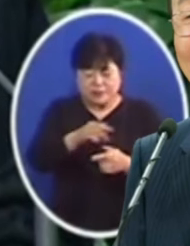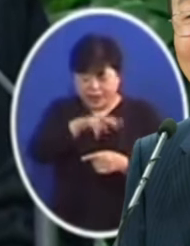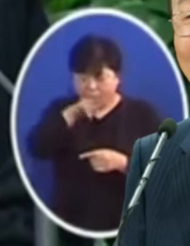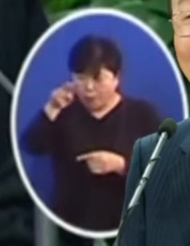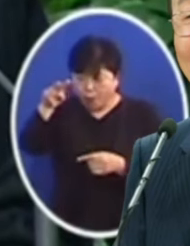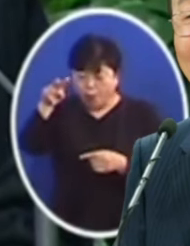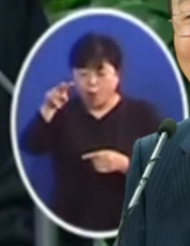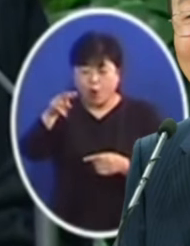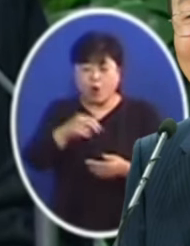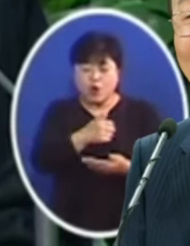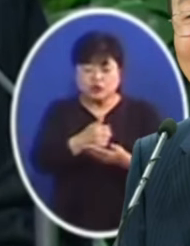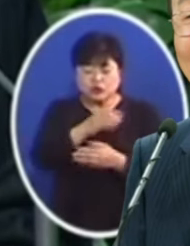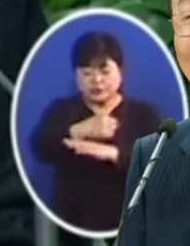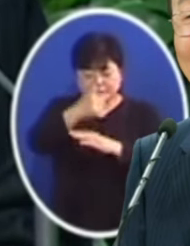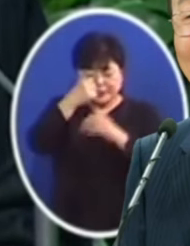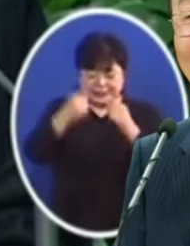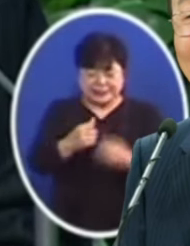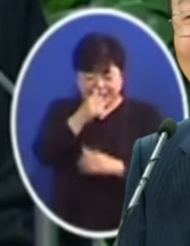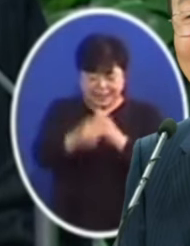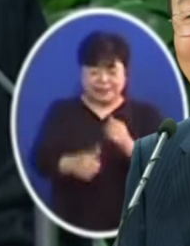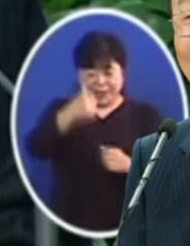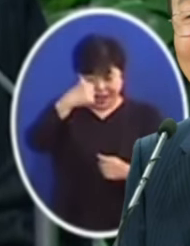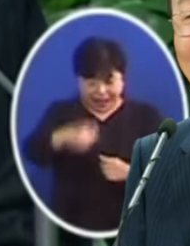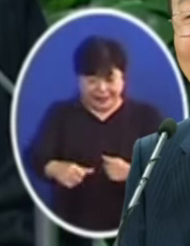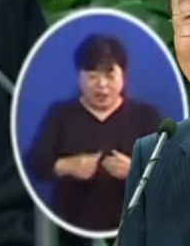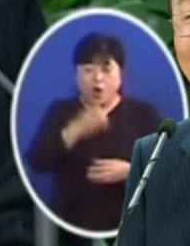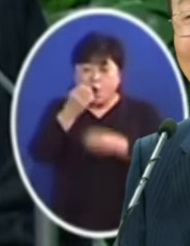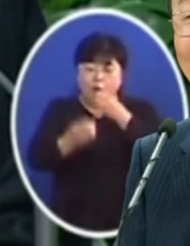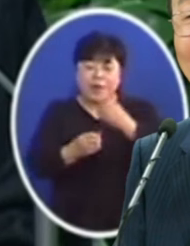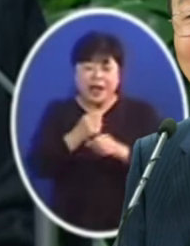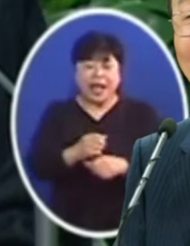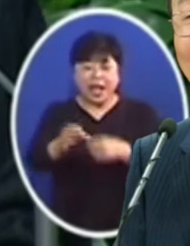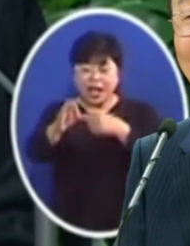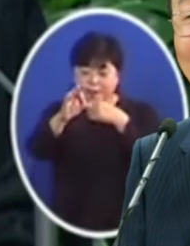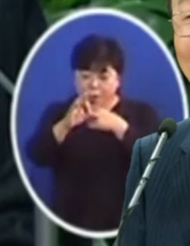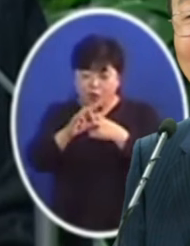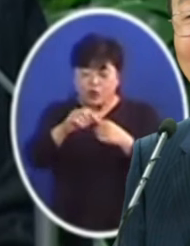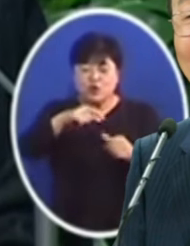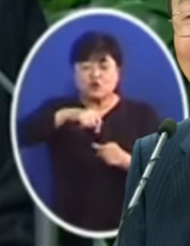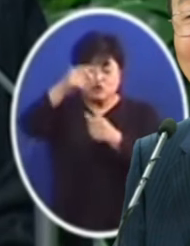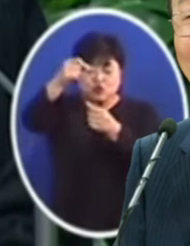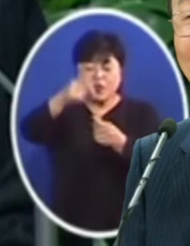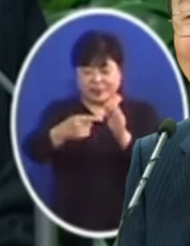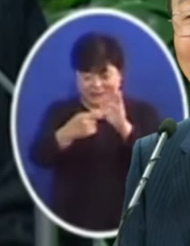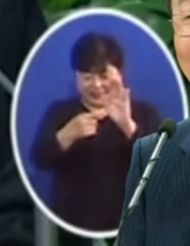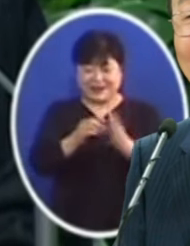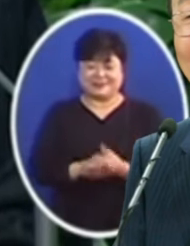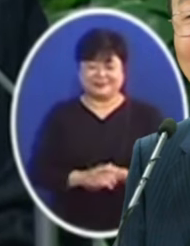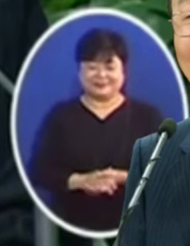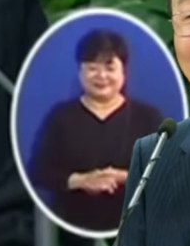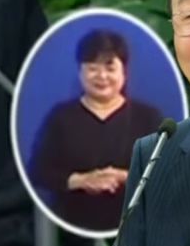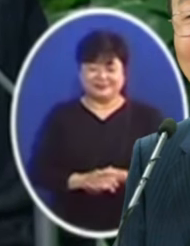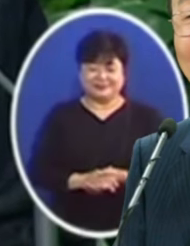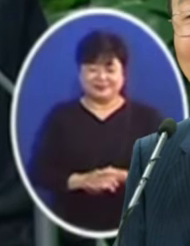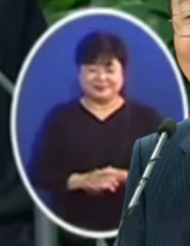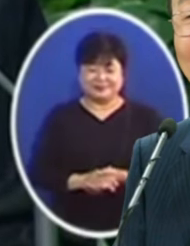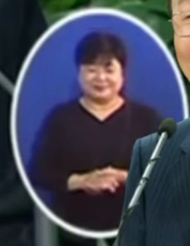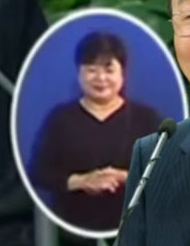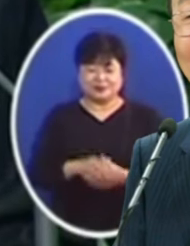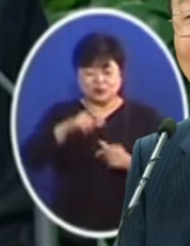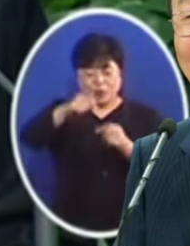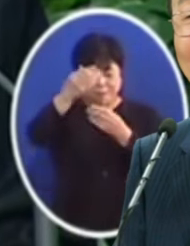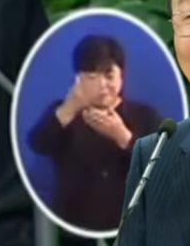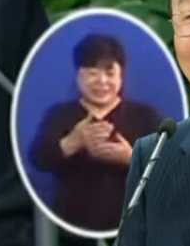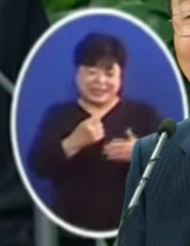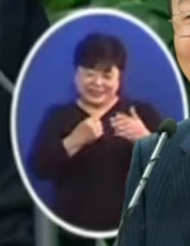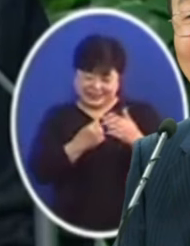바라보고 그 주는 그리스도시요 살아계신 하나님의 아들이라고 고백만 하면은 구원의 손길이 임하는 것입니다. 구원